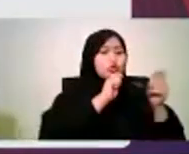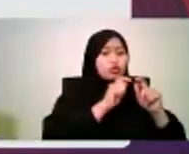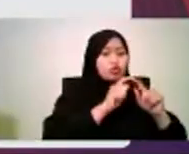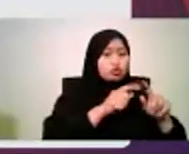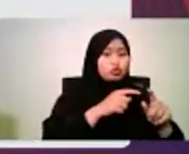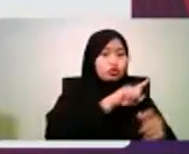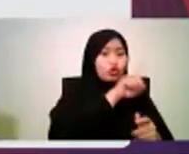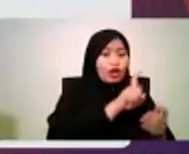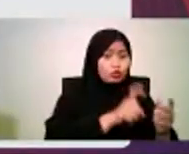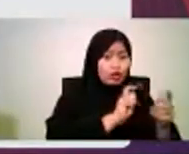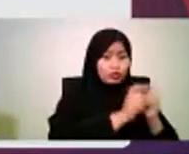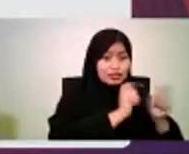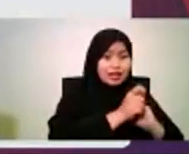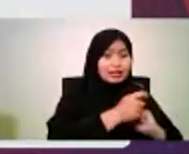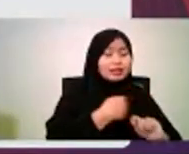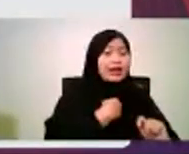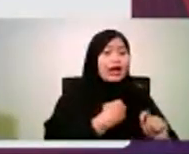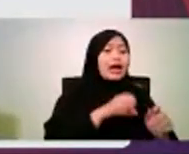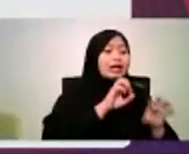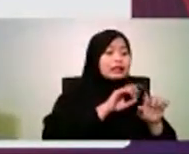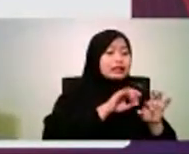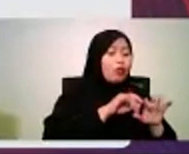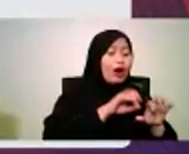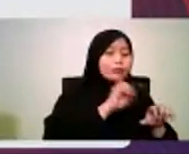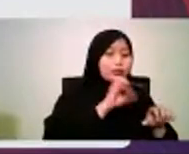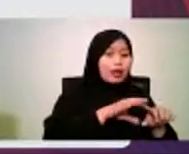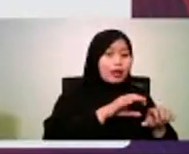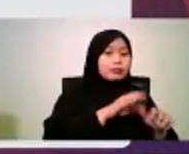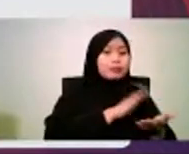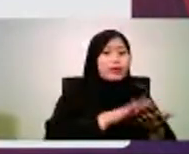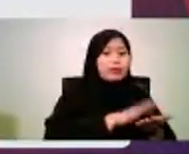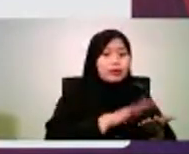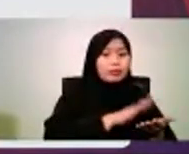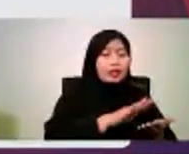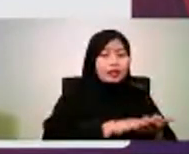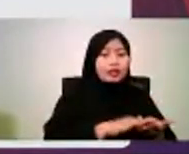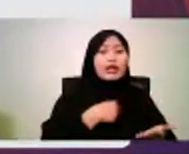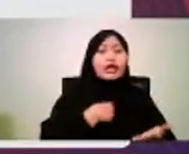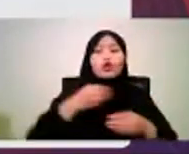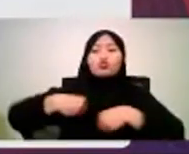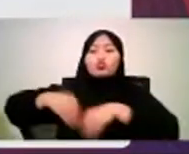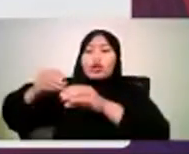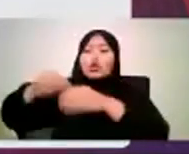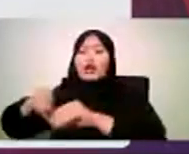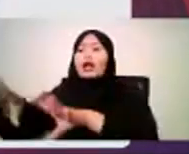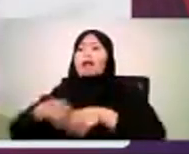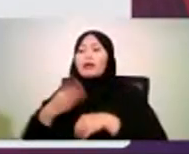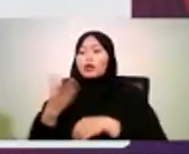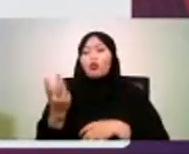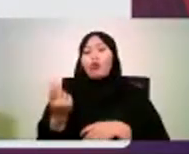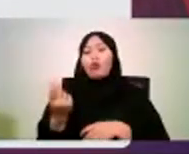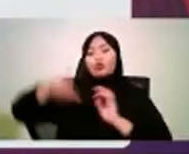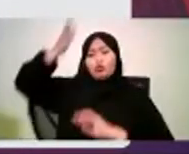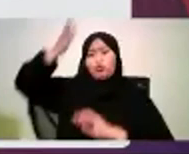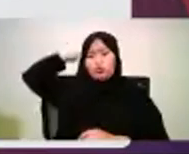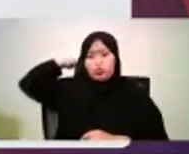sehat jawab saya penting coklat-coklat jelek saya printesa obat muntah-muntah roda kecil saya jual dapat hidup nakal itu kan zaman